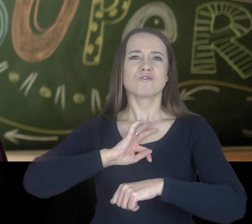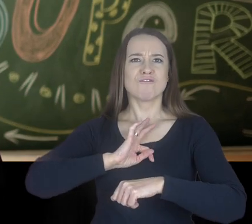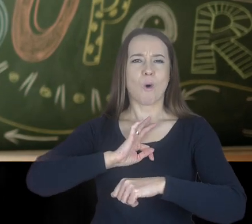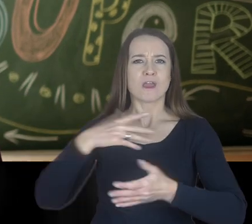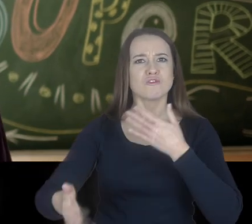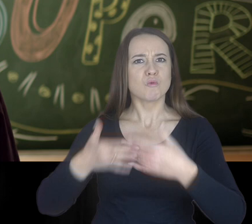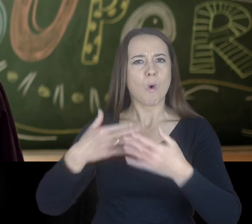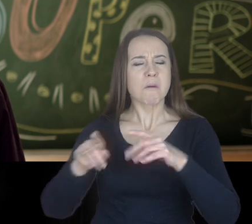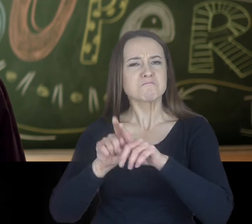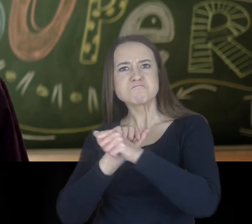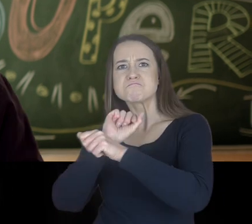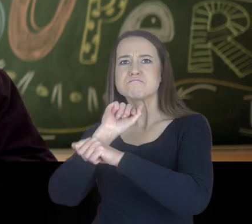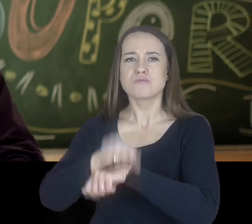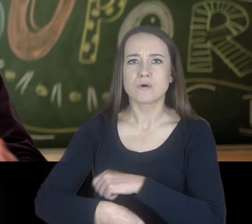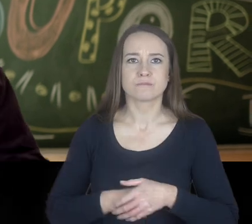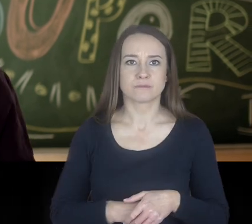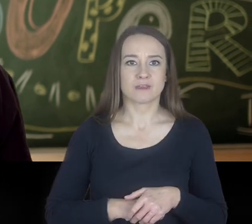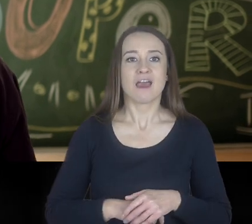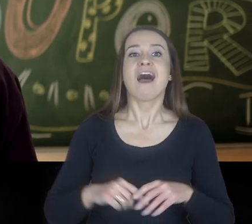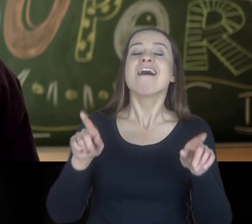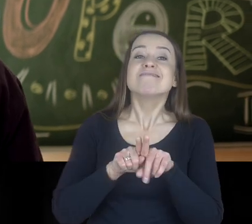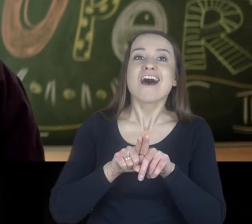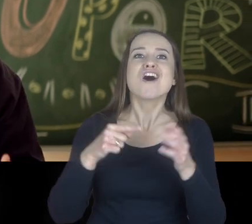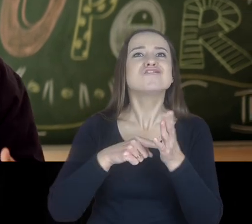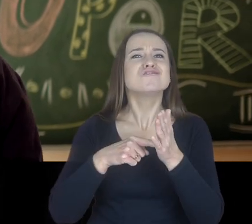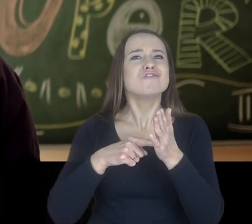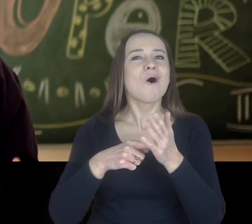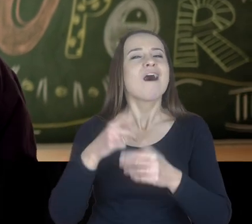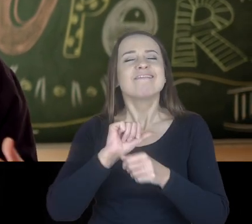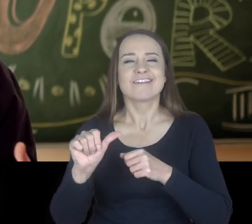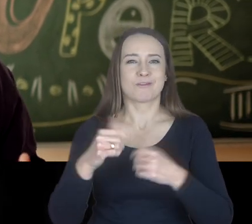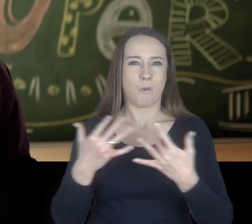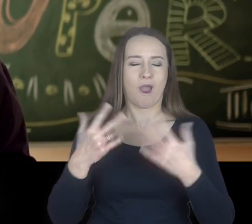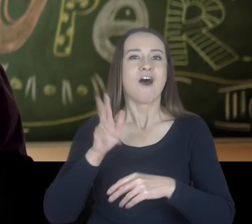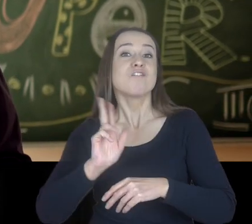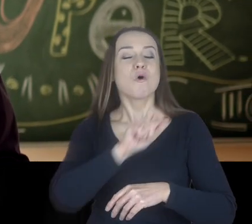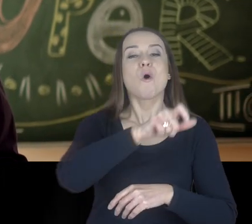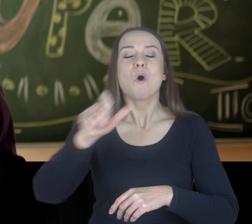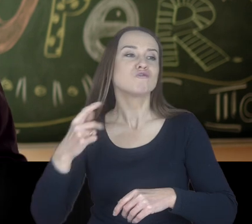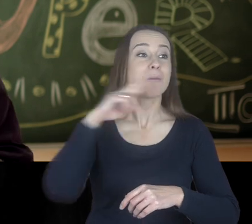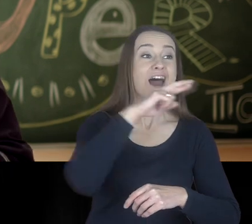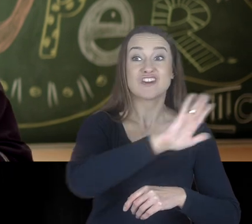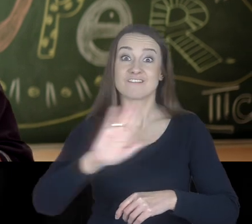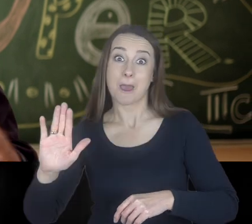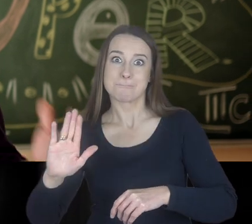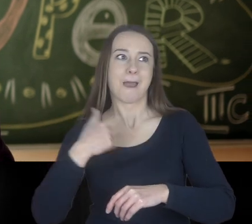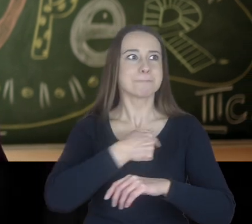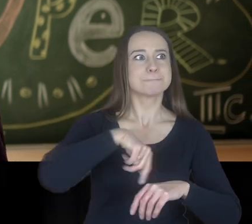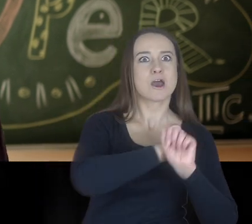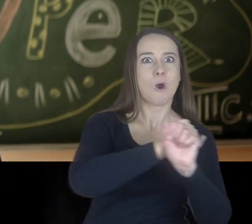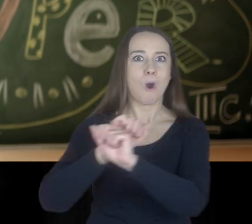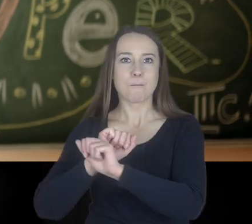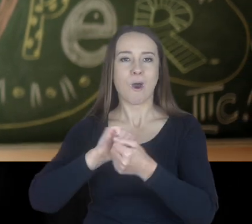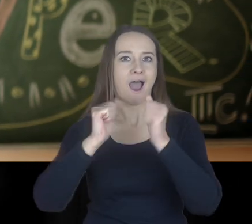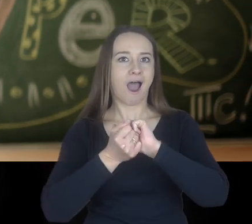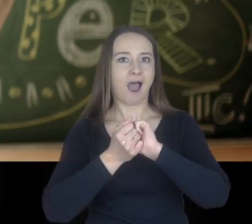własnych słabości. To jest jakże często niełatwe stawanie w obronie kogoś, kto jest krzywdzony. Czy w obronie uniwersalnych